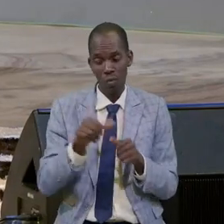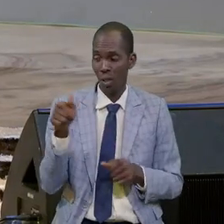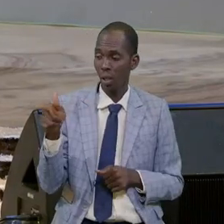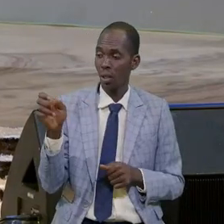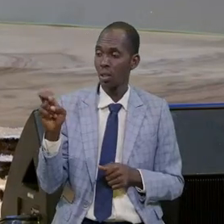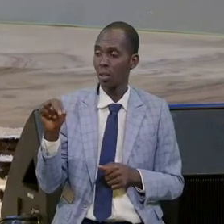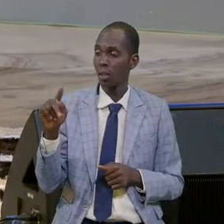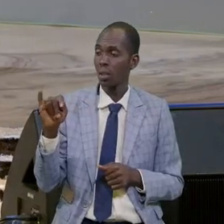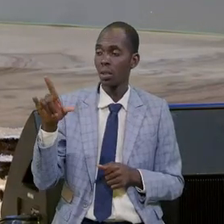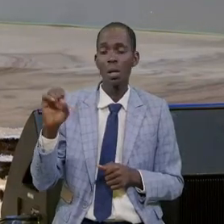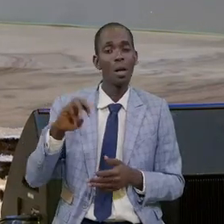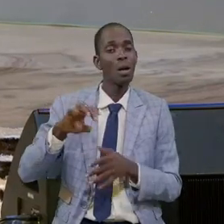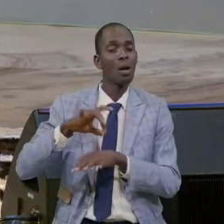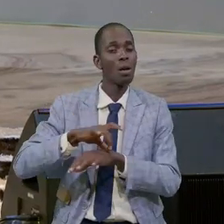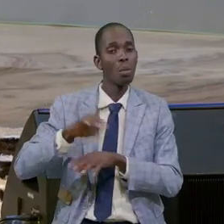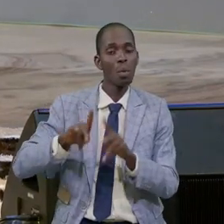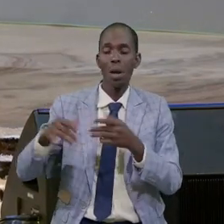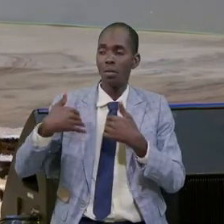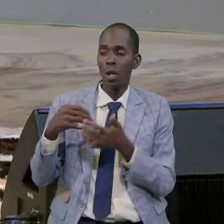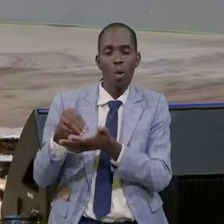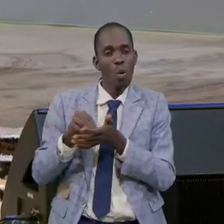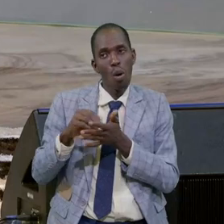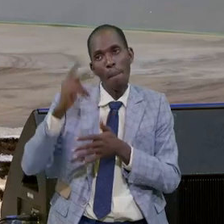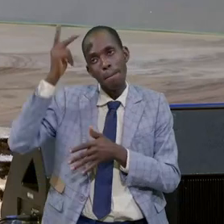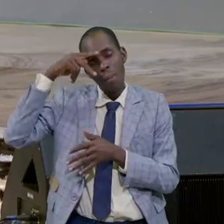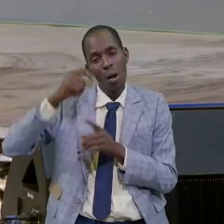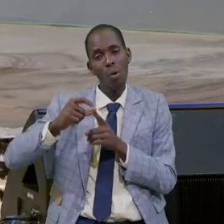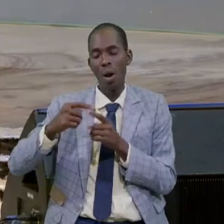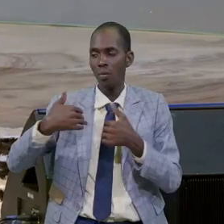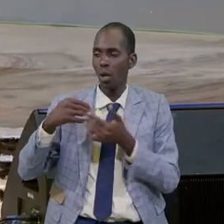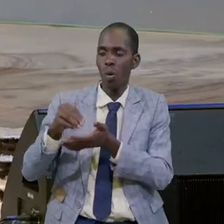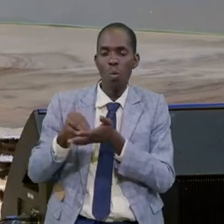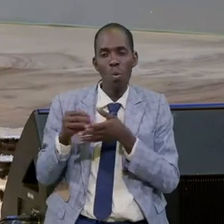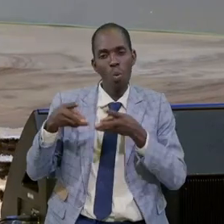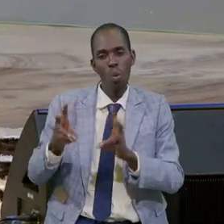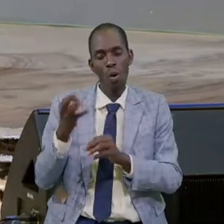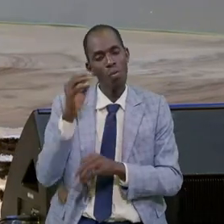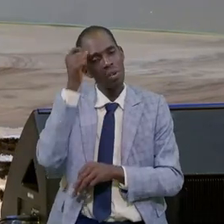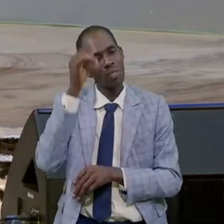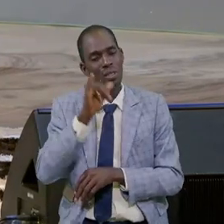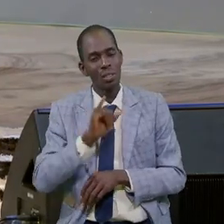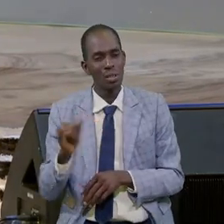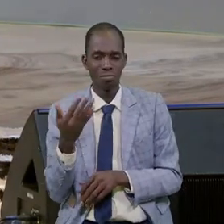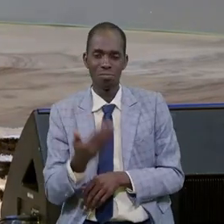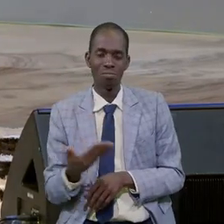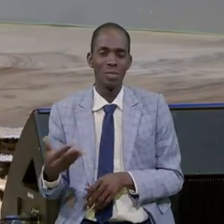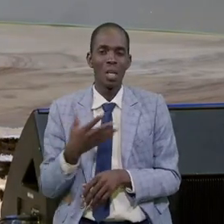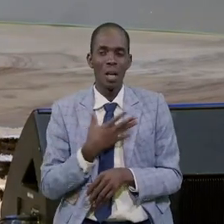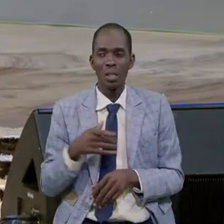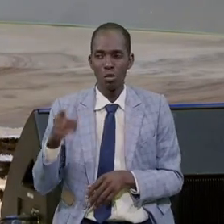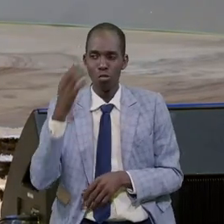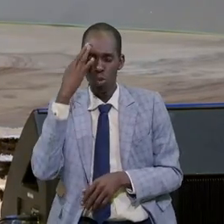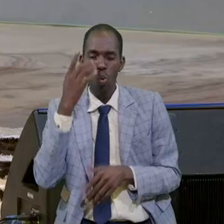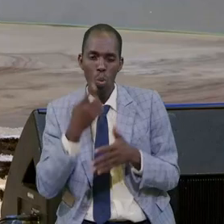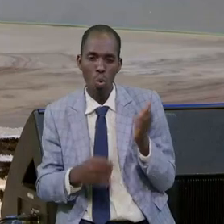Les Grecs, les païens ont leur proverbe, leur modèle de vie. Ils savent que ceci est agréable, ceci n'est